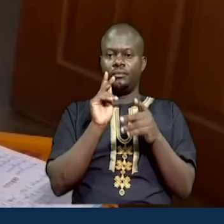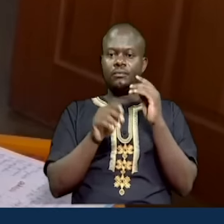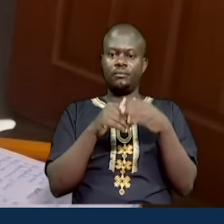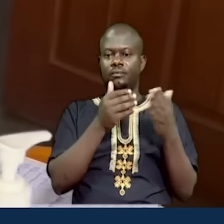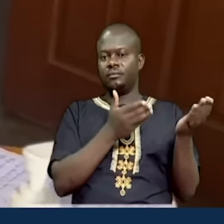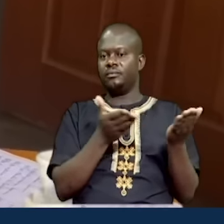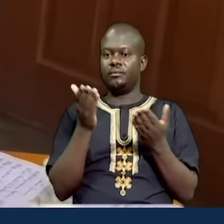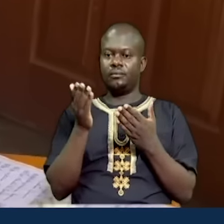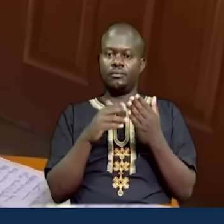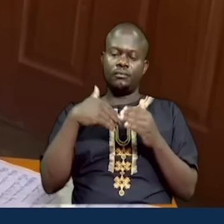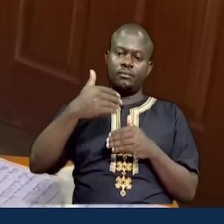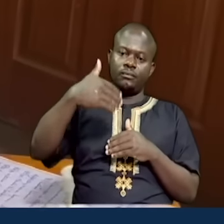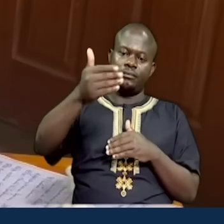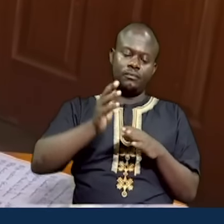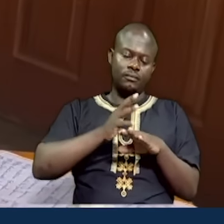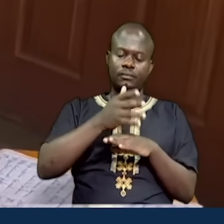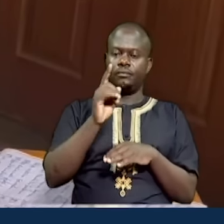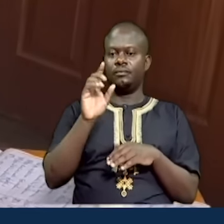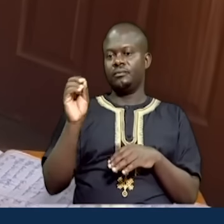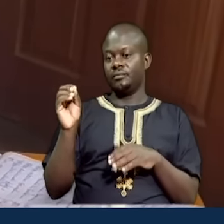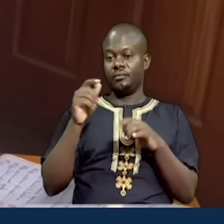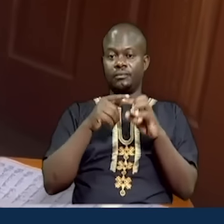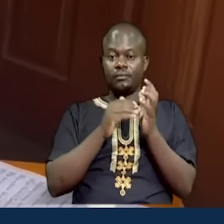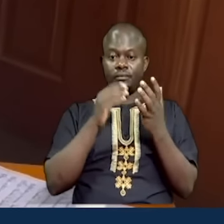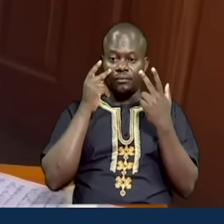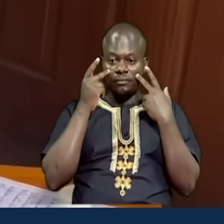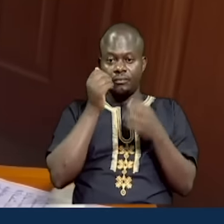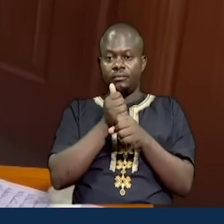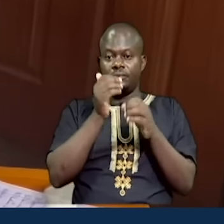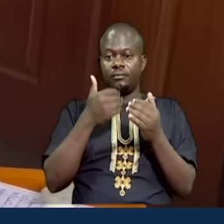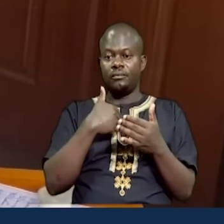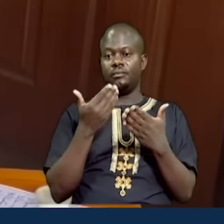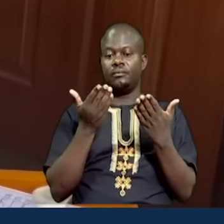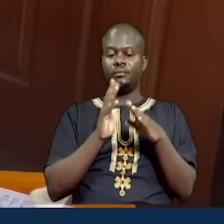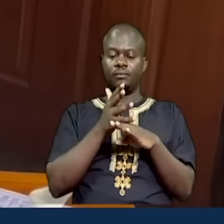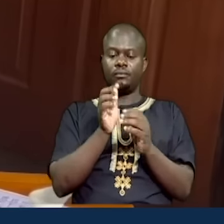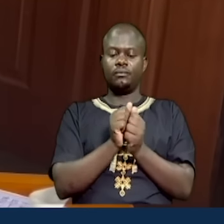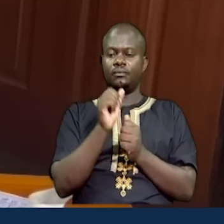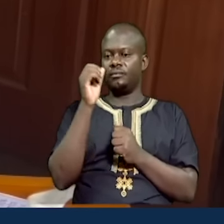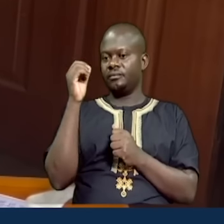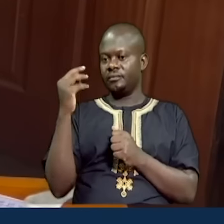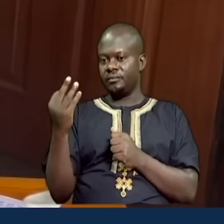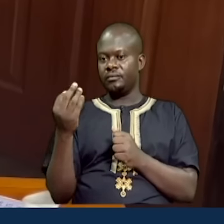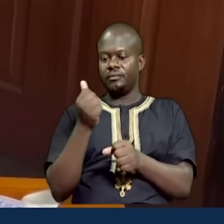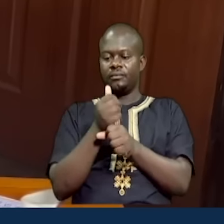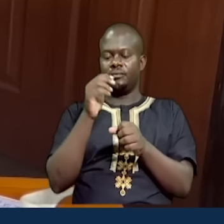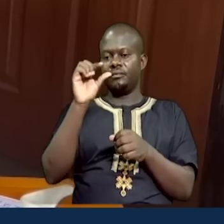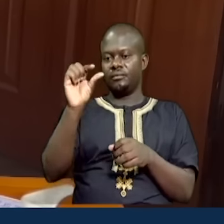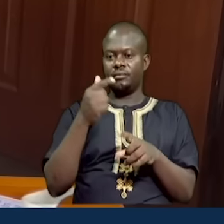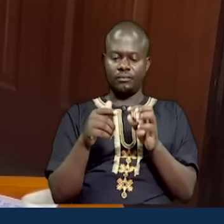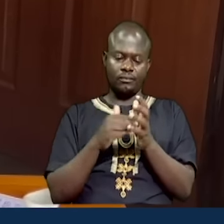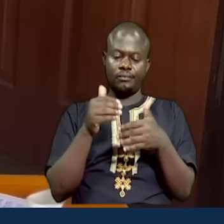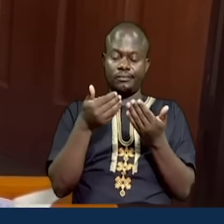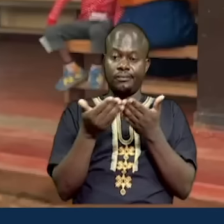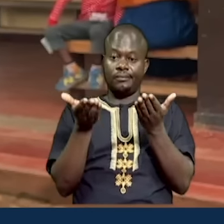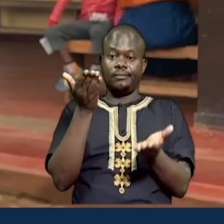bakira buri munsi basaga 100. Wareba n'abakozi bafite ahangaha, abakozi 13 ni abakozi bakeya kandi nibura